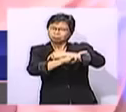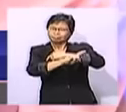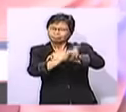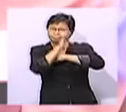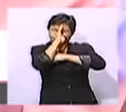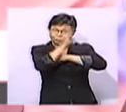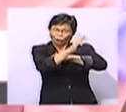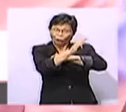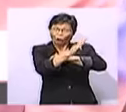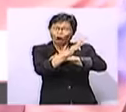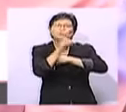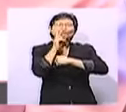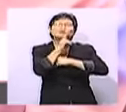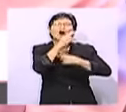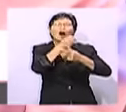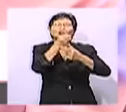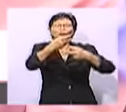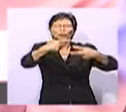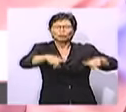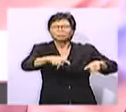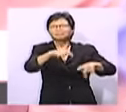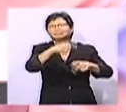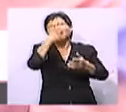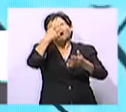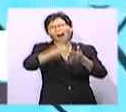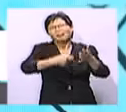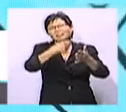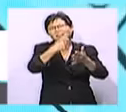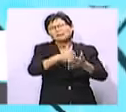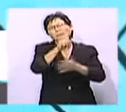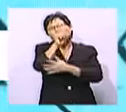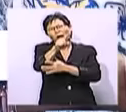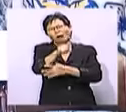atau kedai yang masih mengenakan harga tidak munasabah.